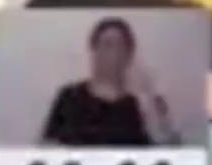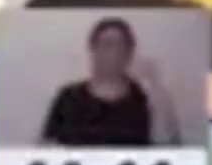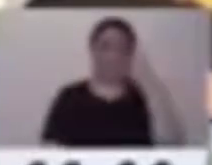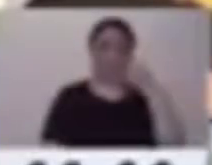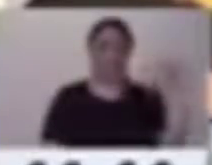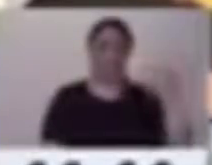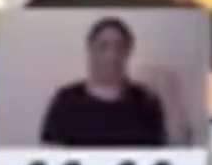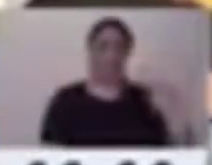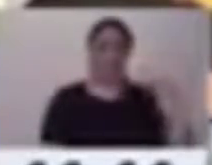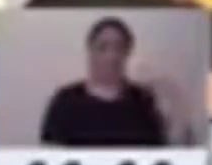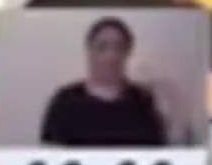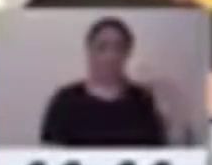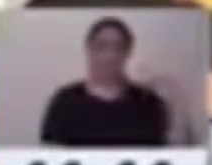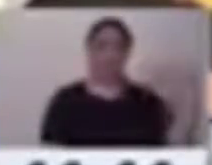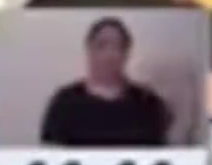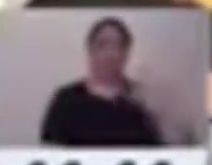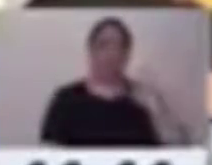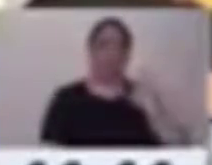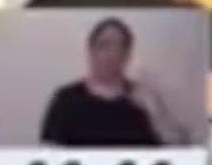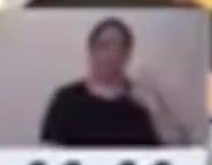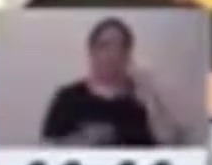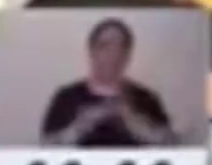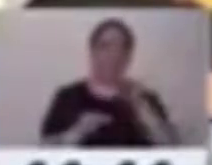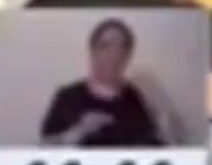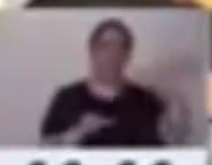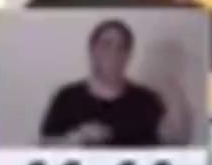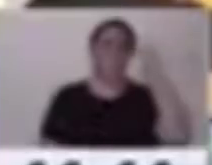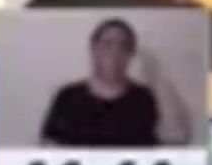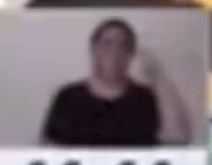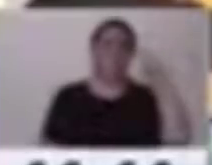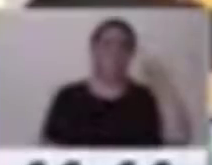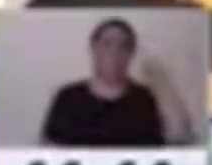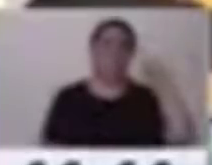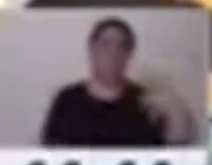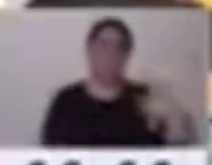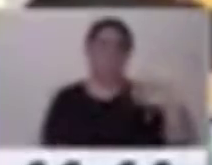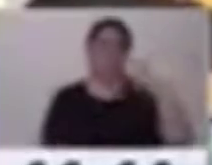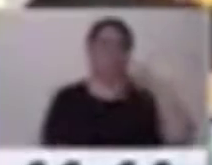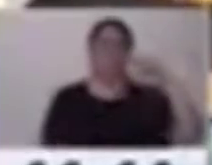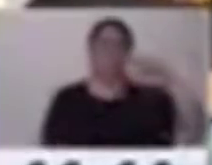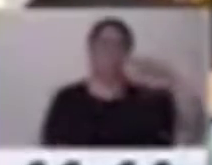movement restrictions na nadaranasan natin dahil sa